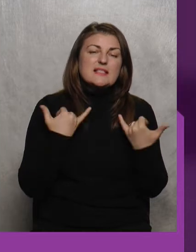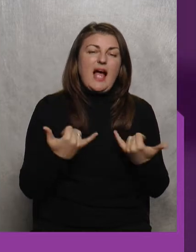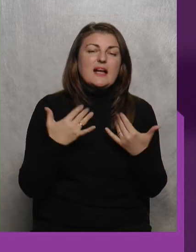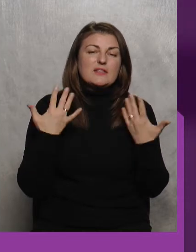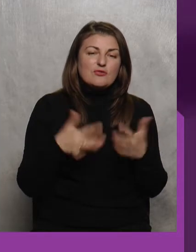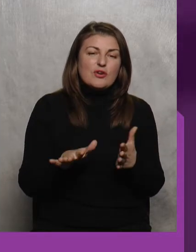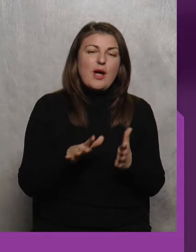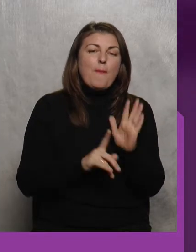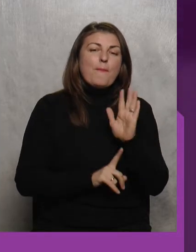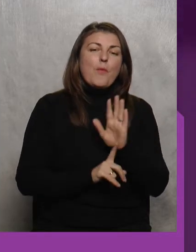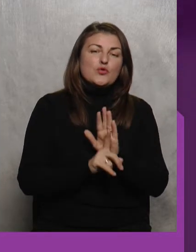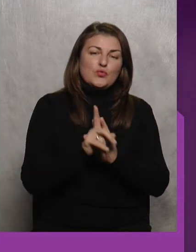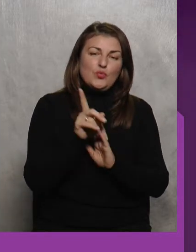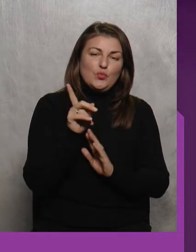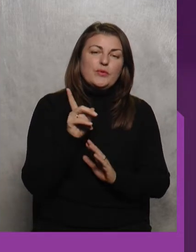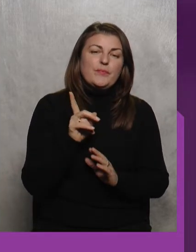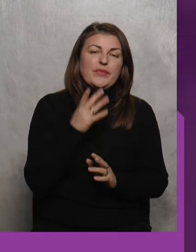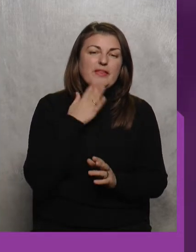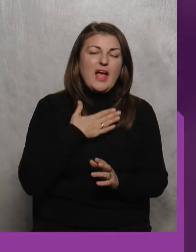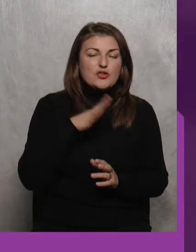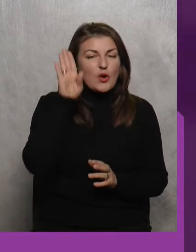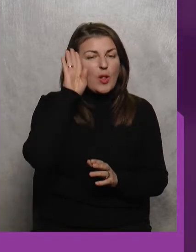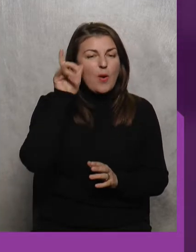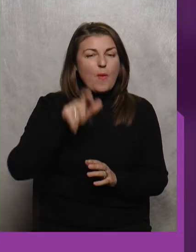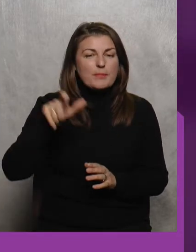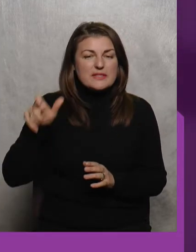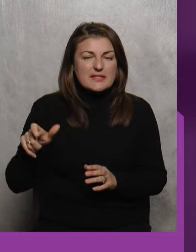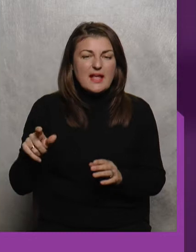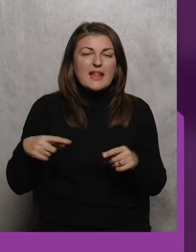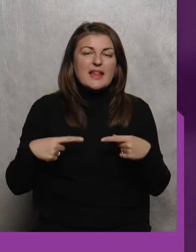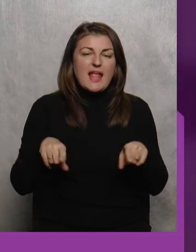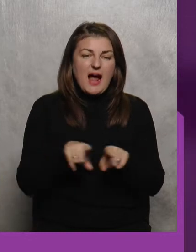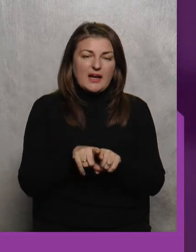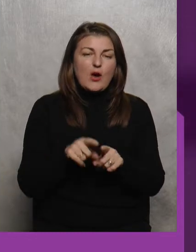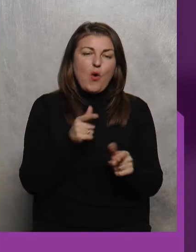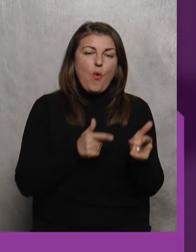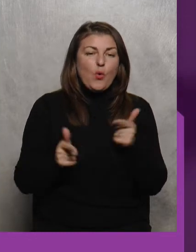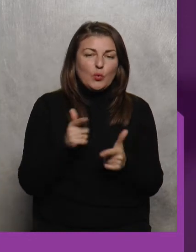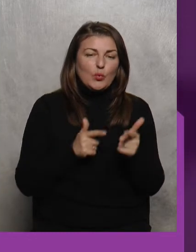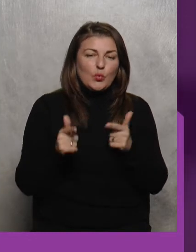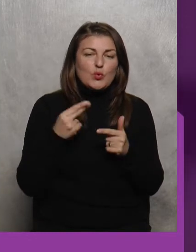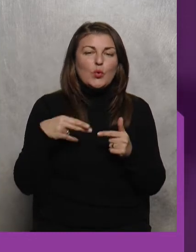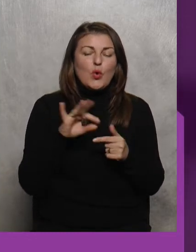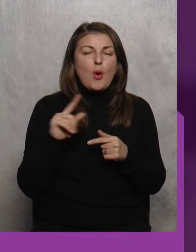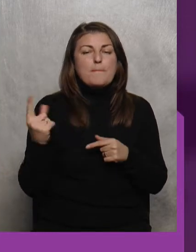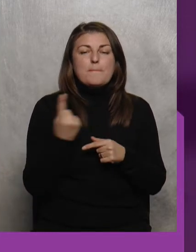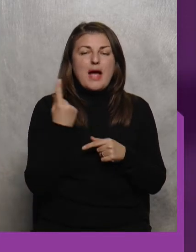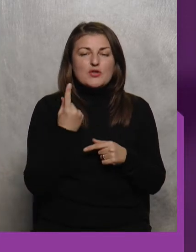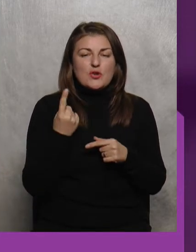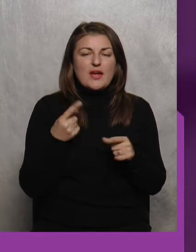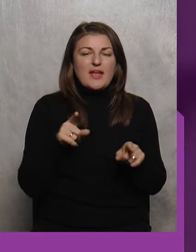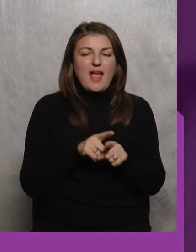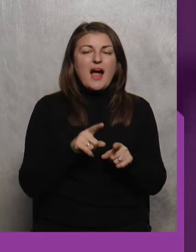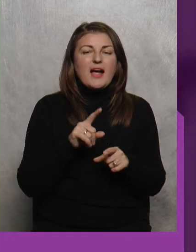вже почнуть наші хлопці так готуються до першої, як